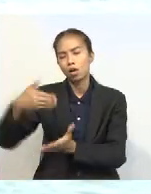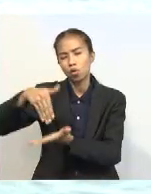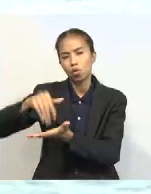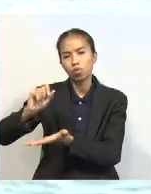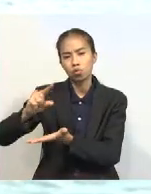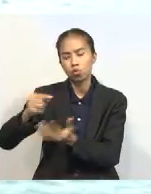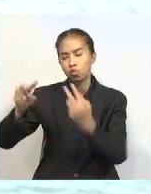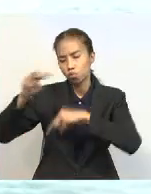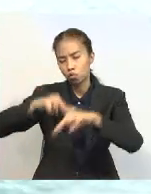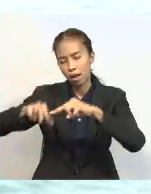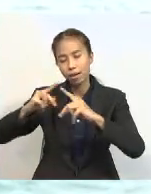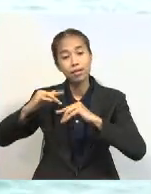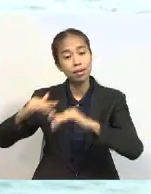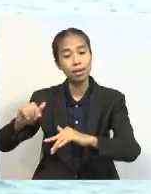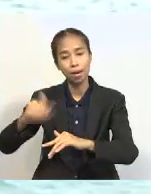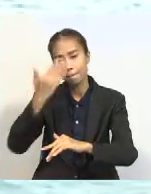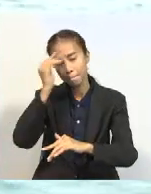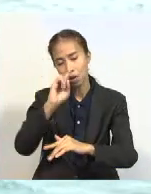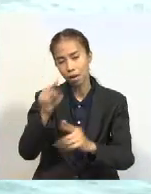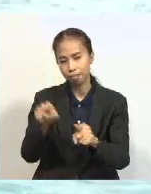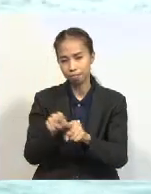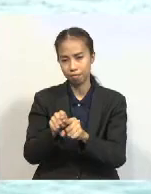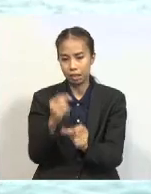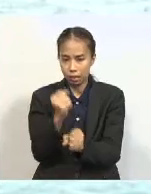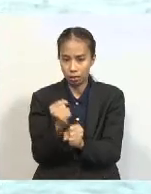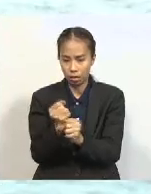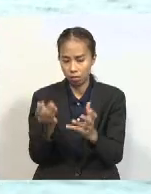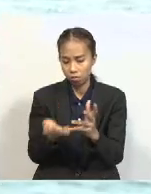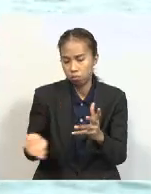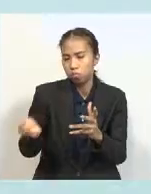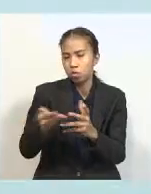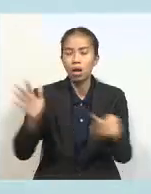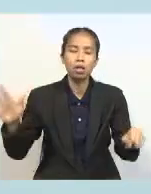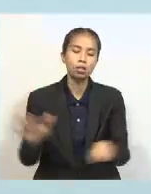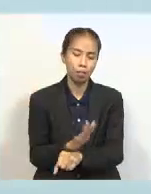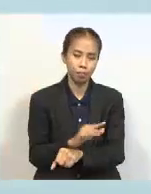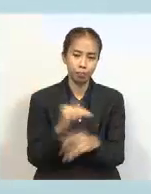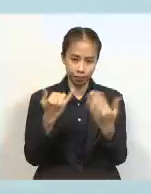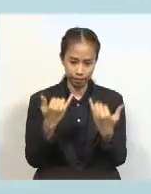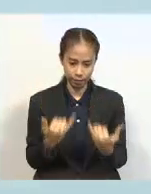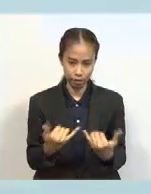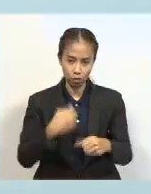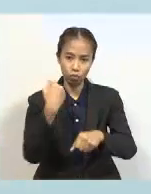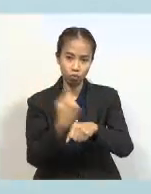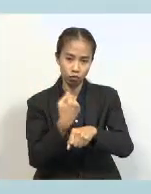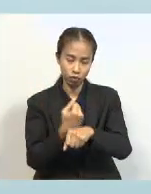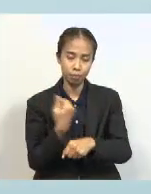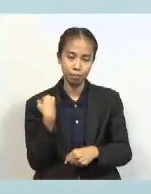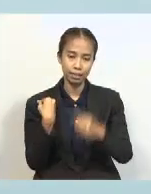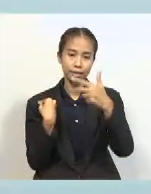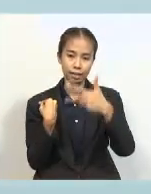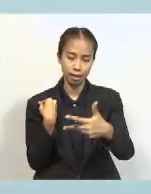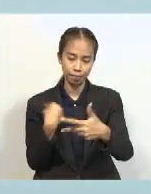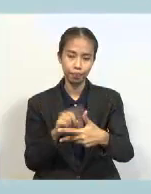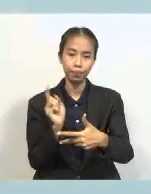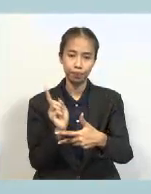ษาผลประโยชน์ของชาติทางทะเลเพื่อยกระดับการทำงานของศรชนอย่างเต็มรูปแบบโดยปีนี้เป็นการฝึกสถานการณ์หลัก3สถานการ